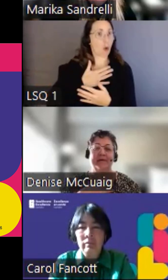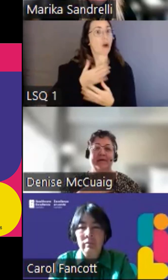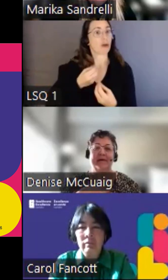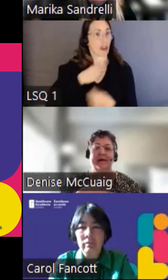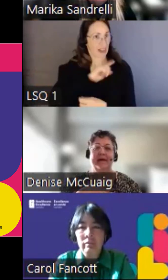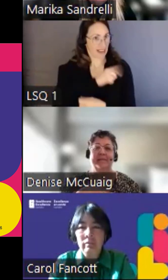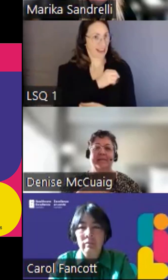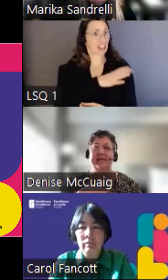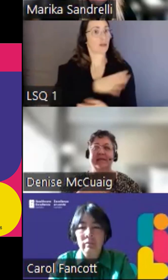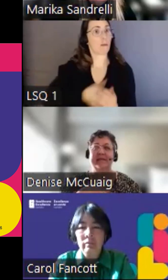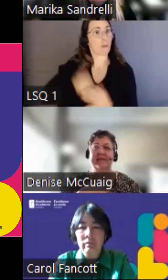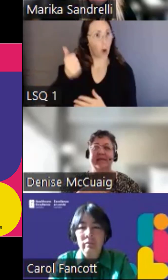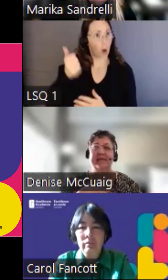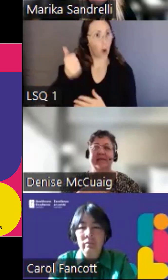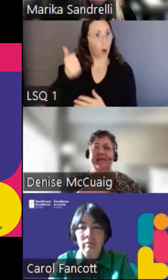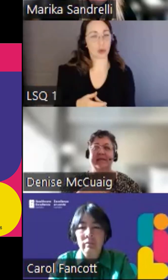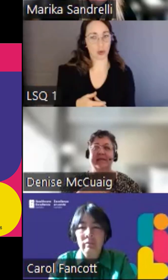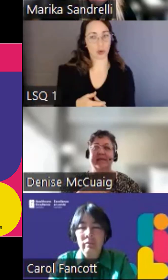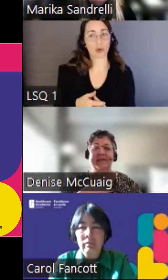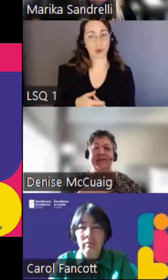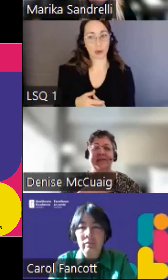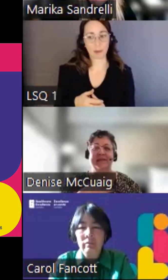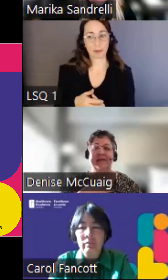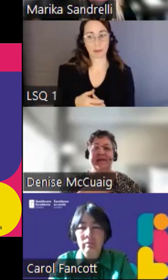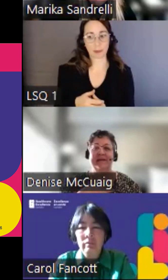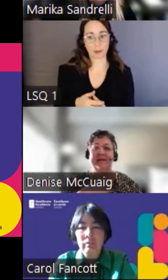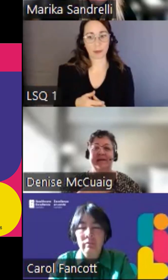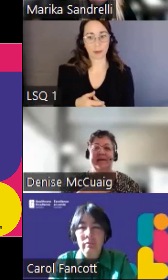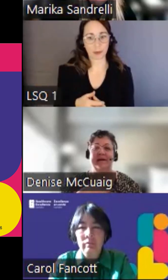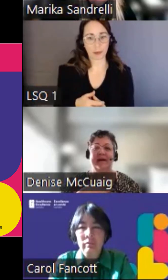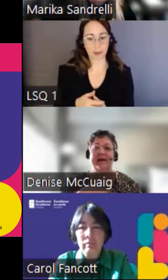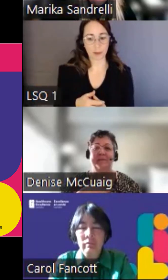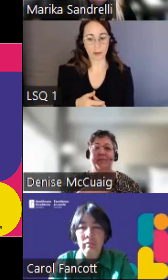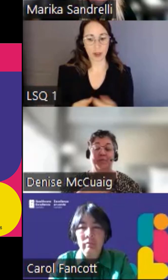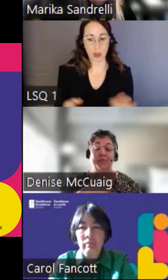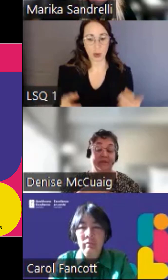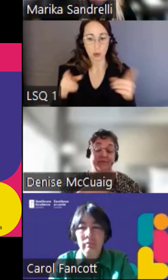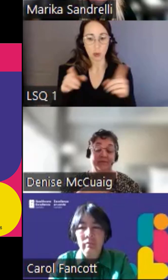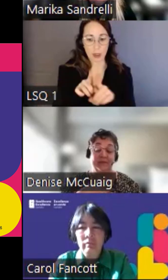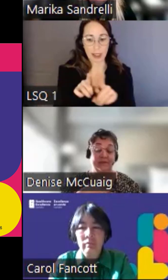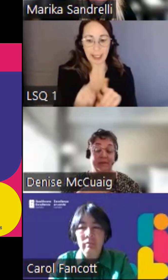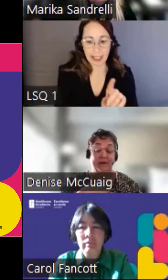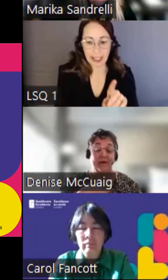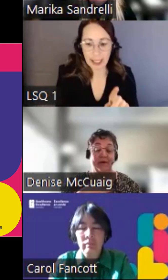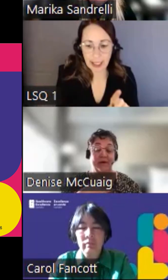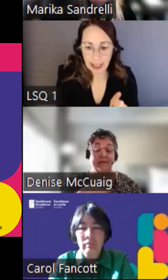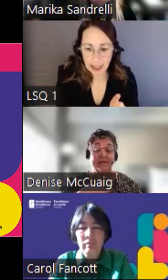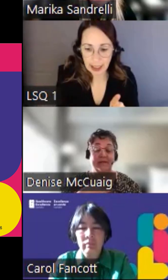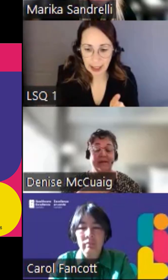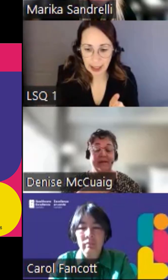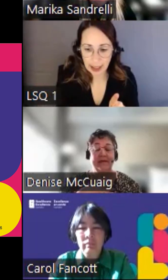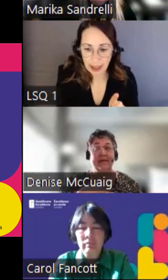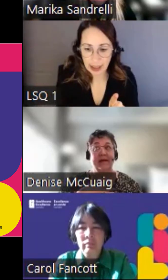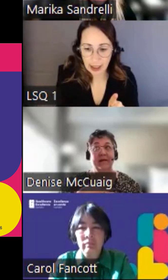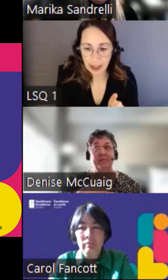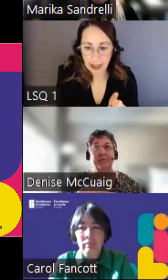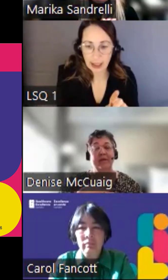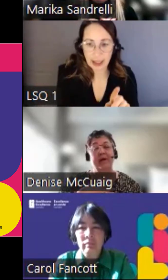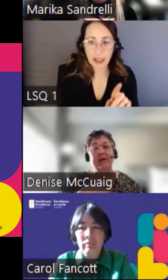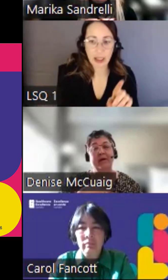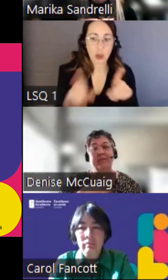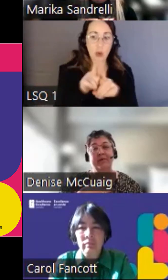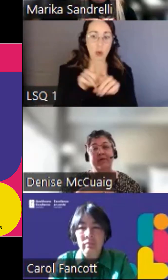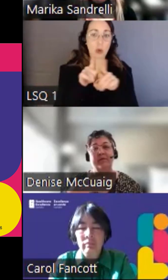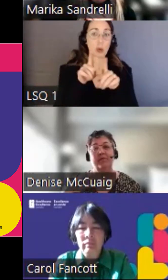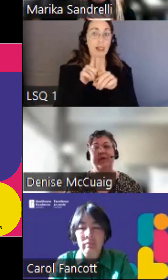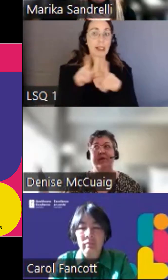le fait aussi que les mots ont un pouvoir. Et tout cela, lorsque j'ai entendu ça, ça remplit mon cœur. Dans notre communauté,